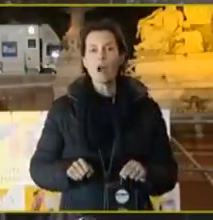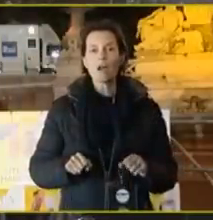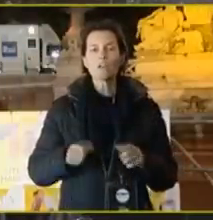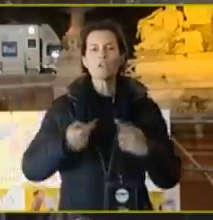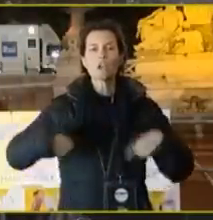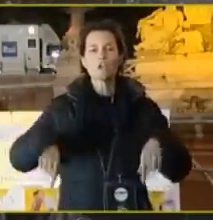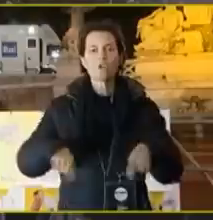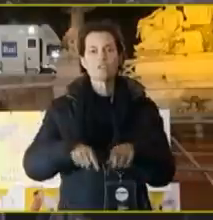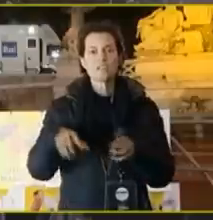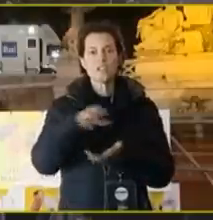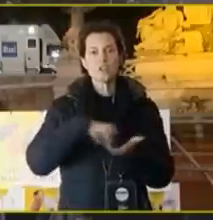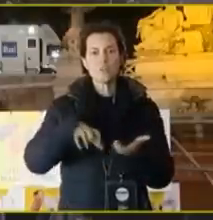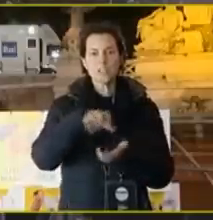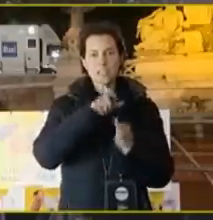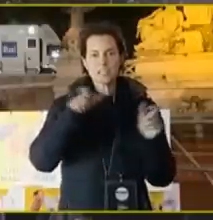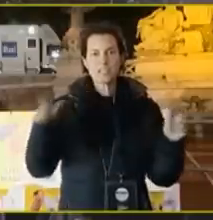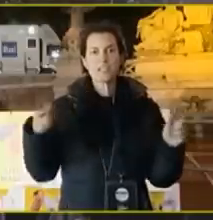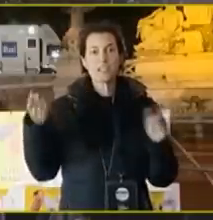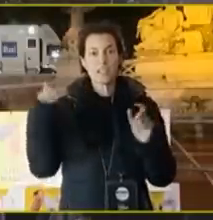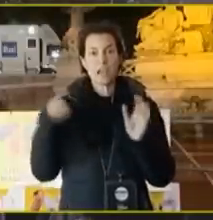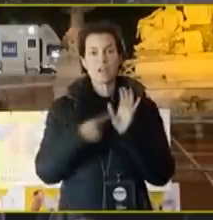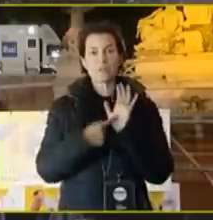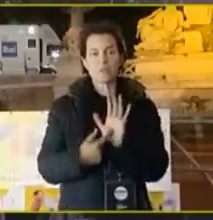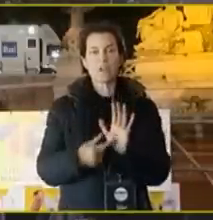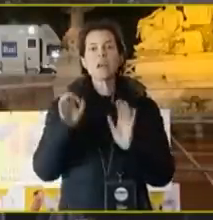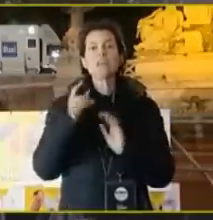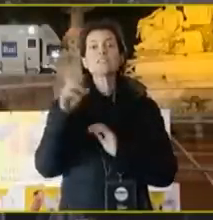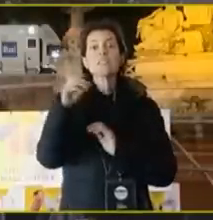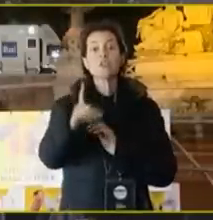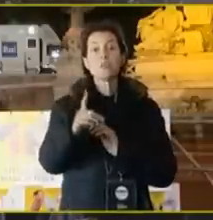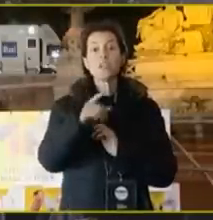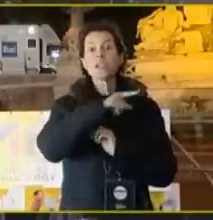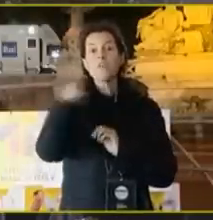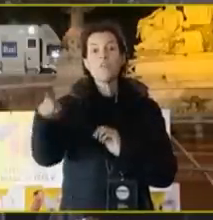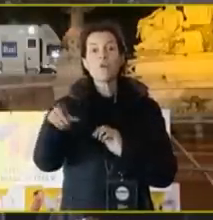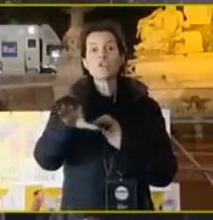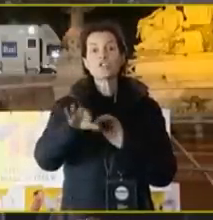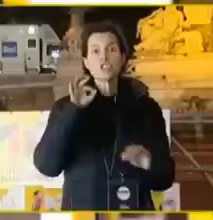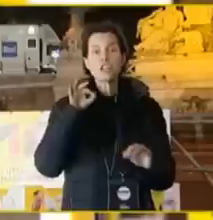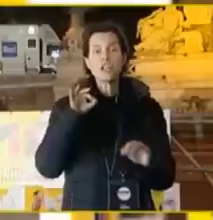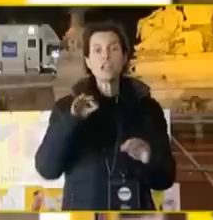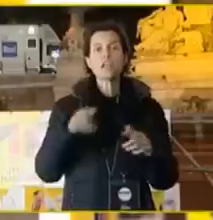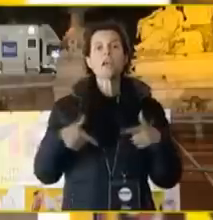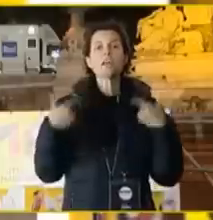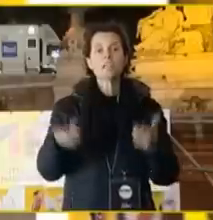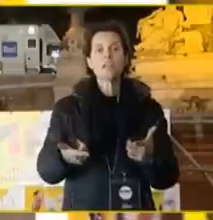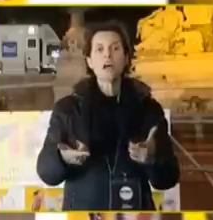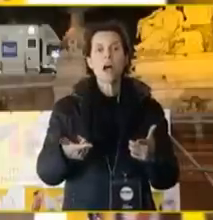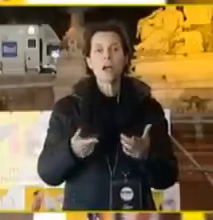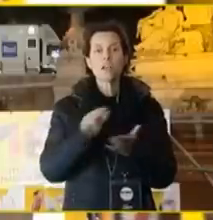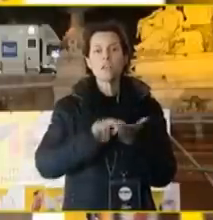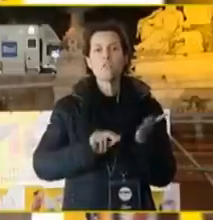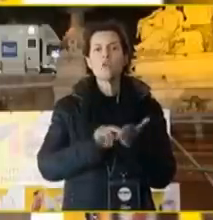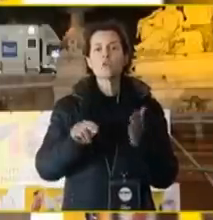vi ho presentato se domenica deciderete di dare la maggioranza al Movimento